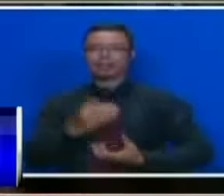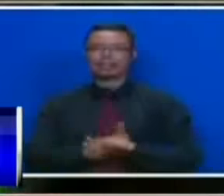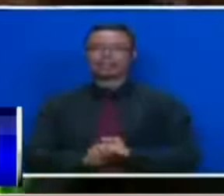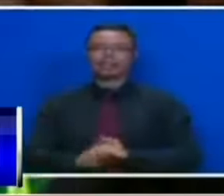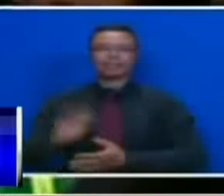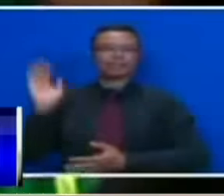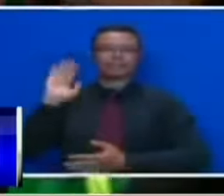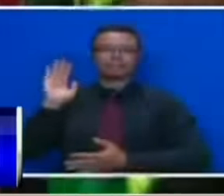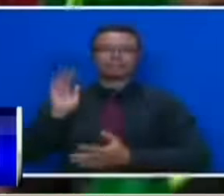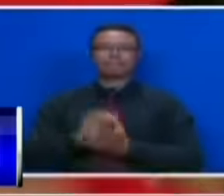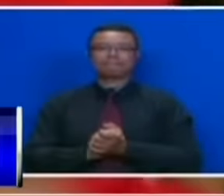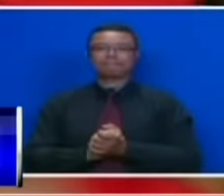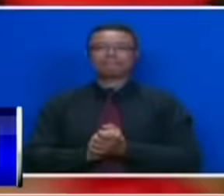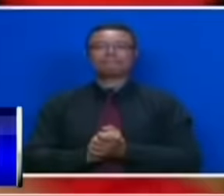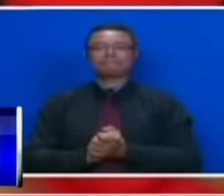2.